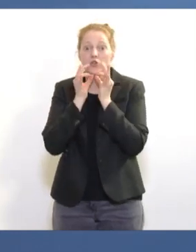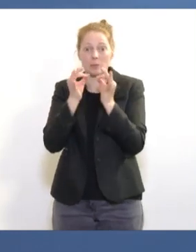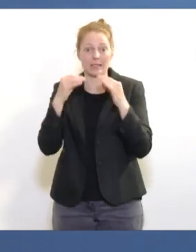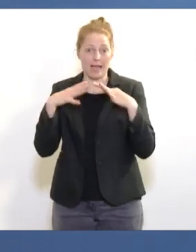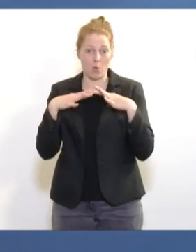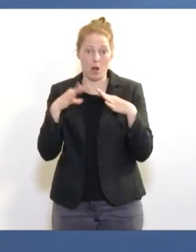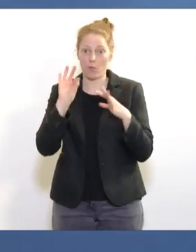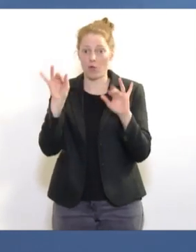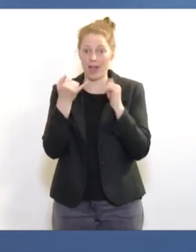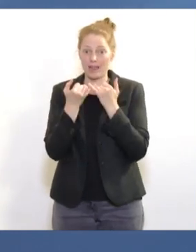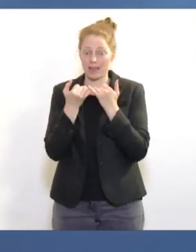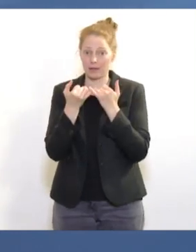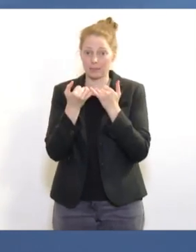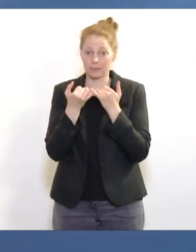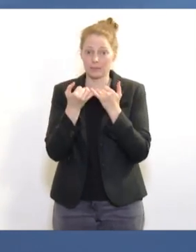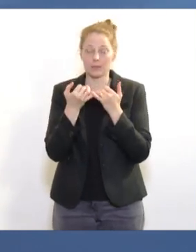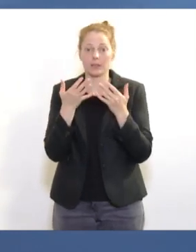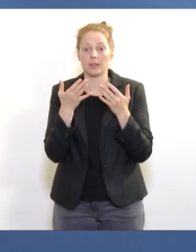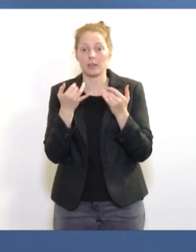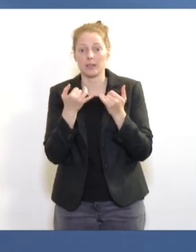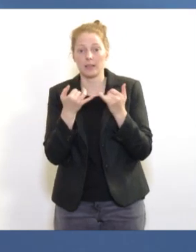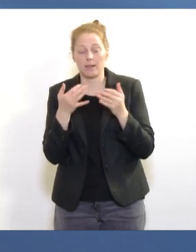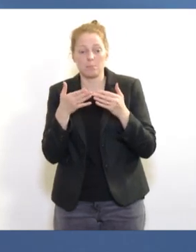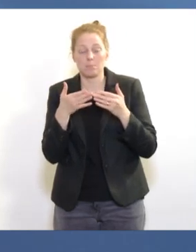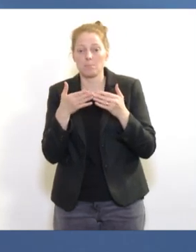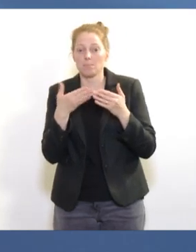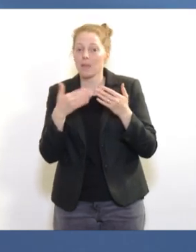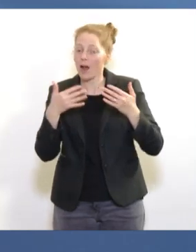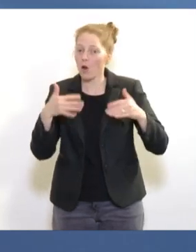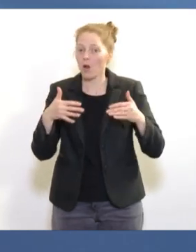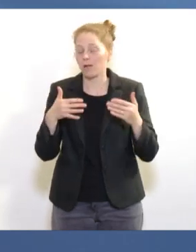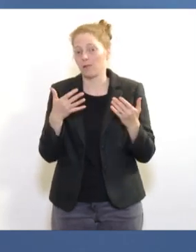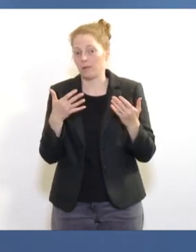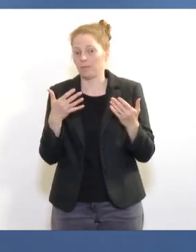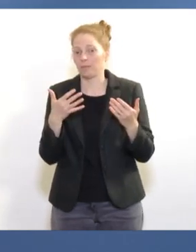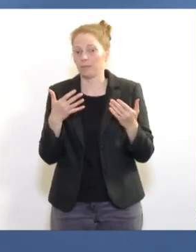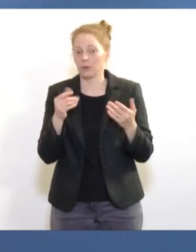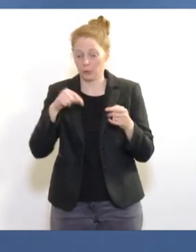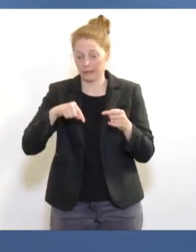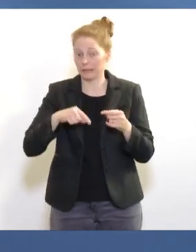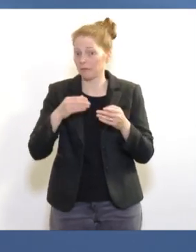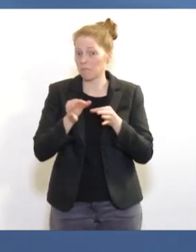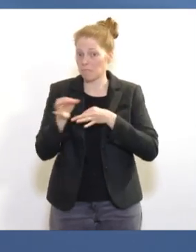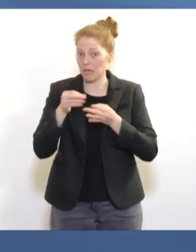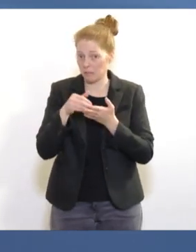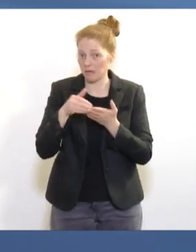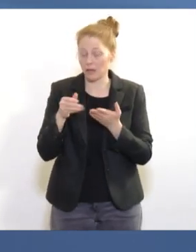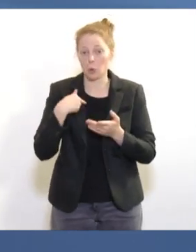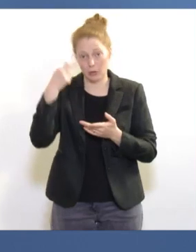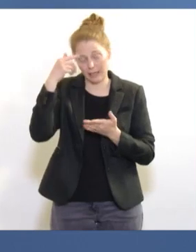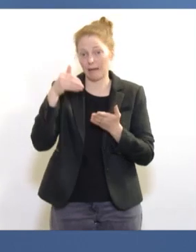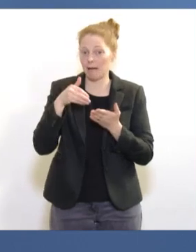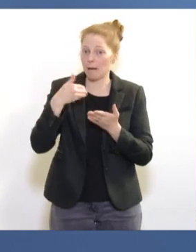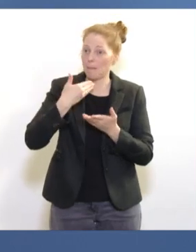familiale ganz lasch ausgelöst. Und die Maßnahmen dauert doch noch bis heute. Und ich gehe davon aus, dass es noch ein bisschen mehr